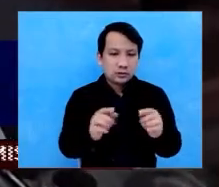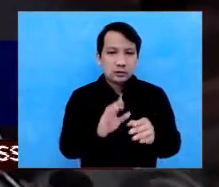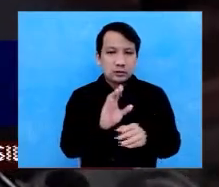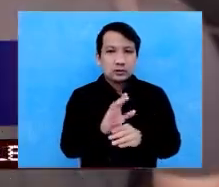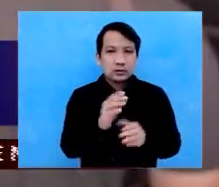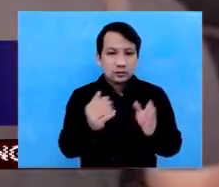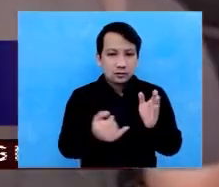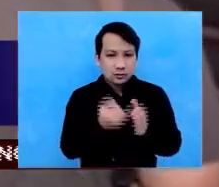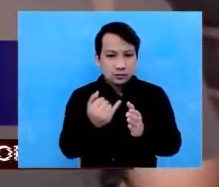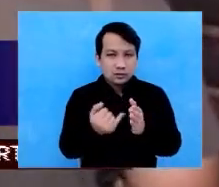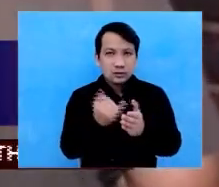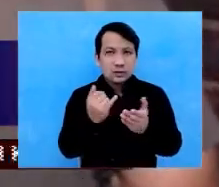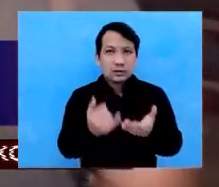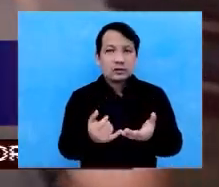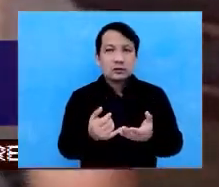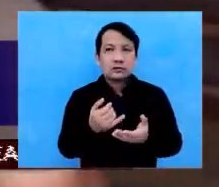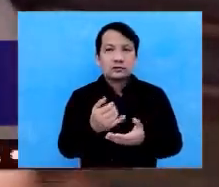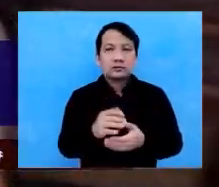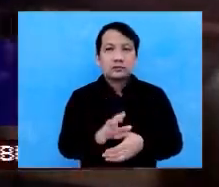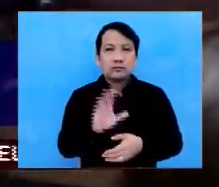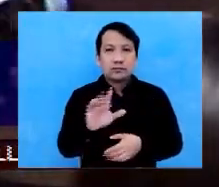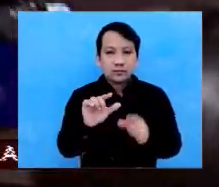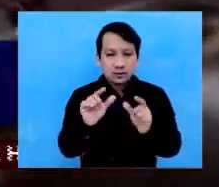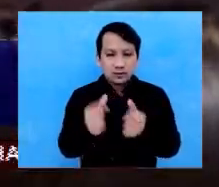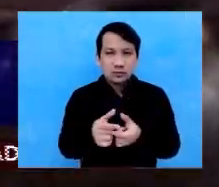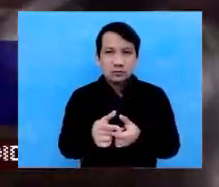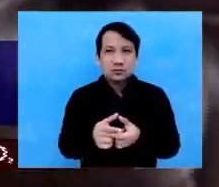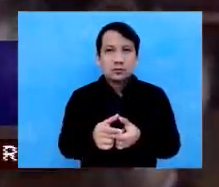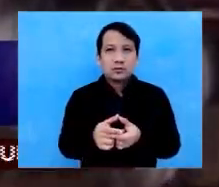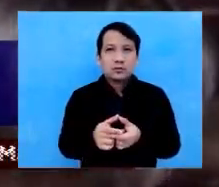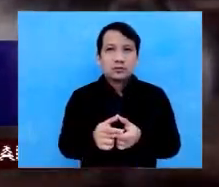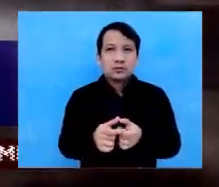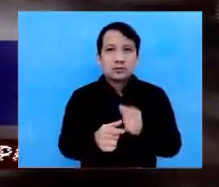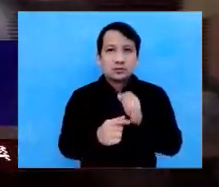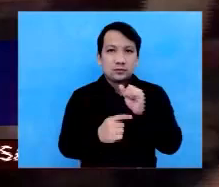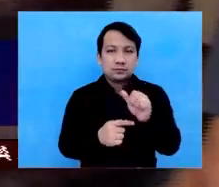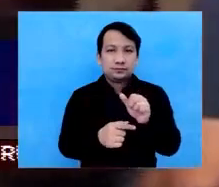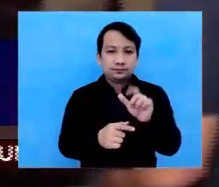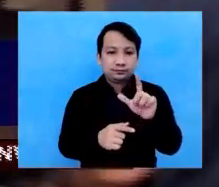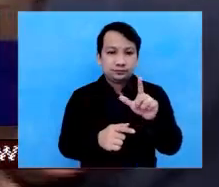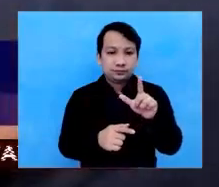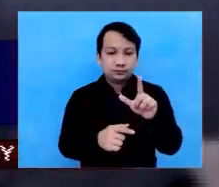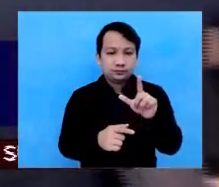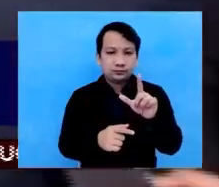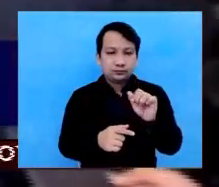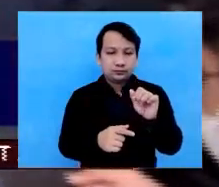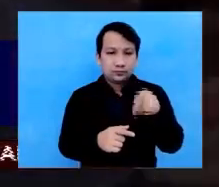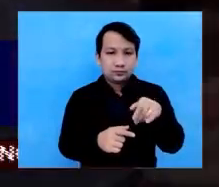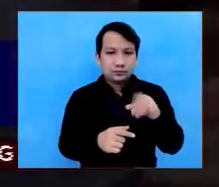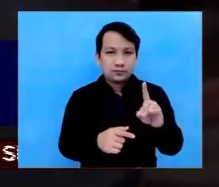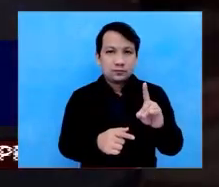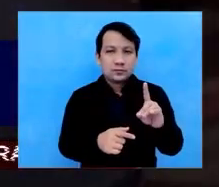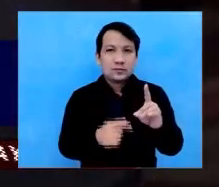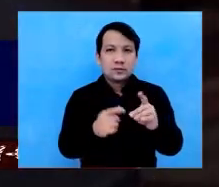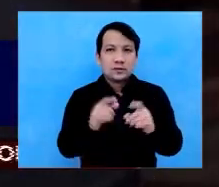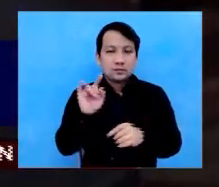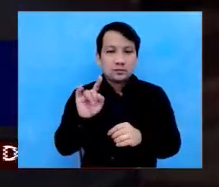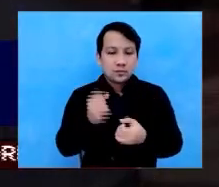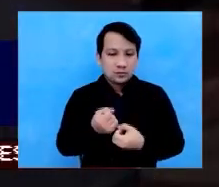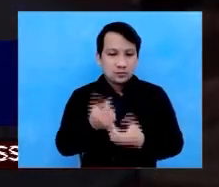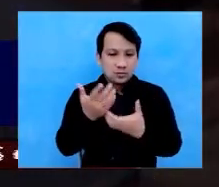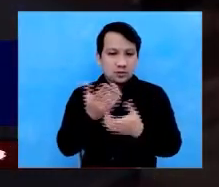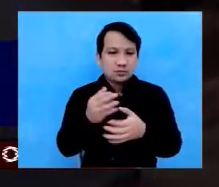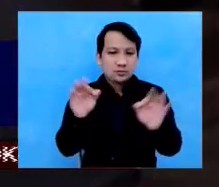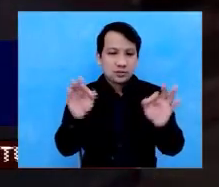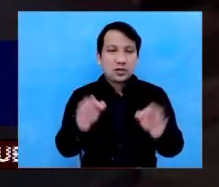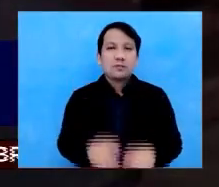journalist. Sabi ng grupo, aktibo si Lapid sa panawagan para sa press freedom. Very active siya sa